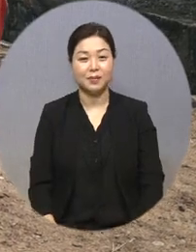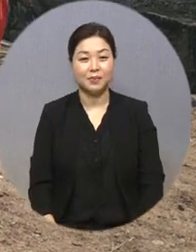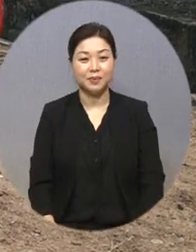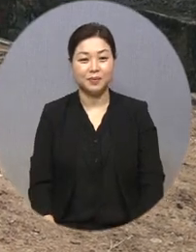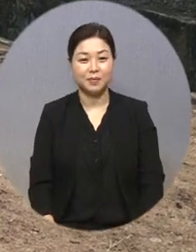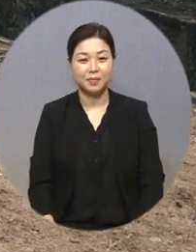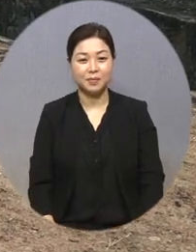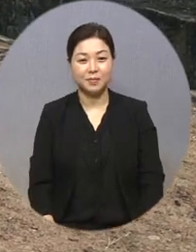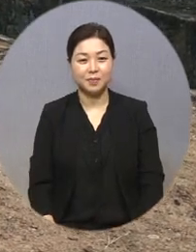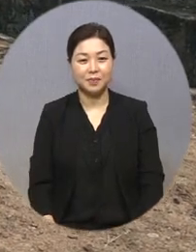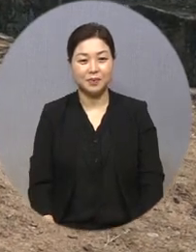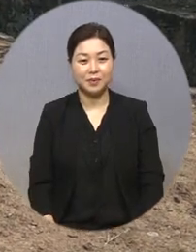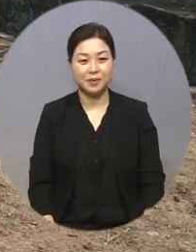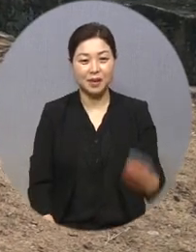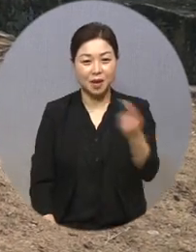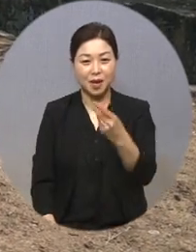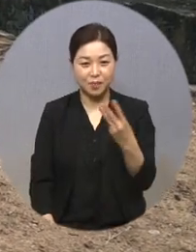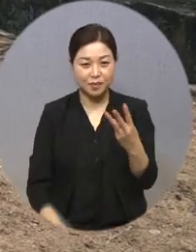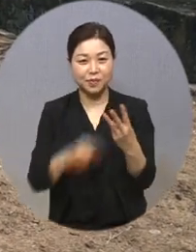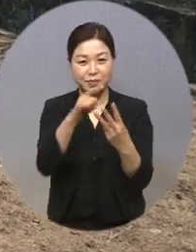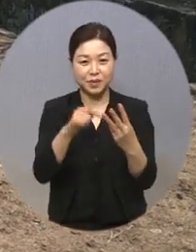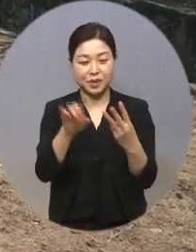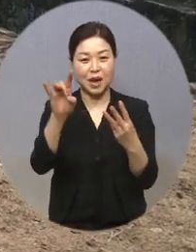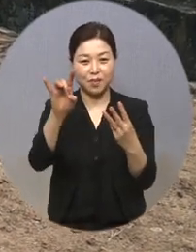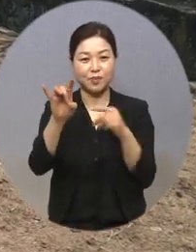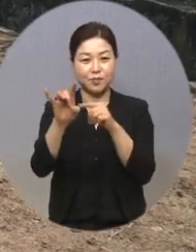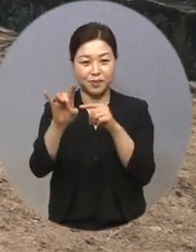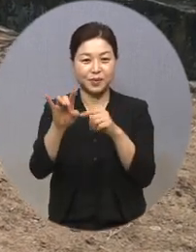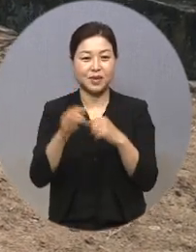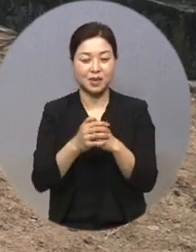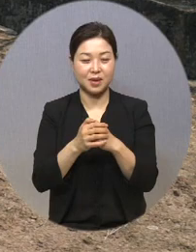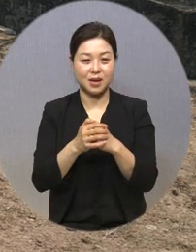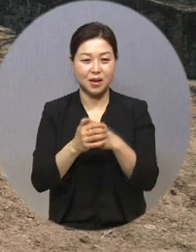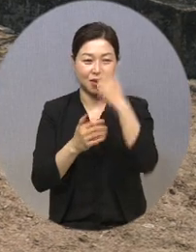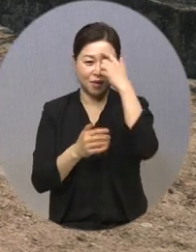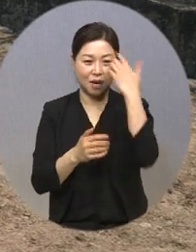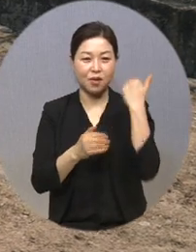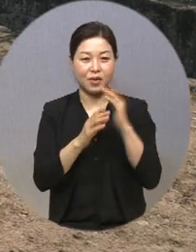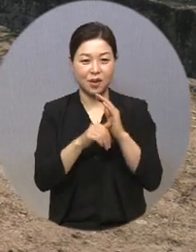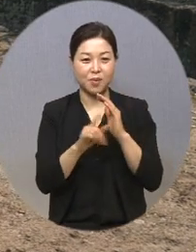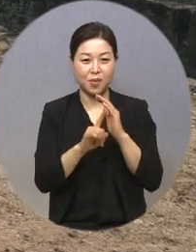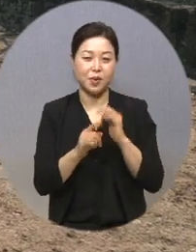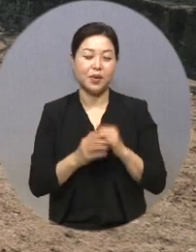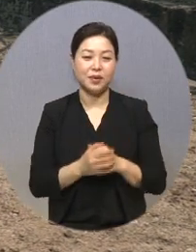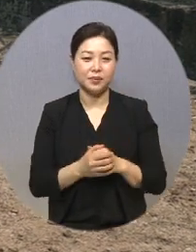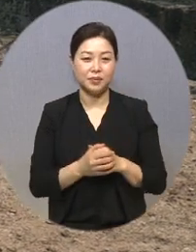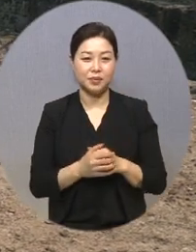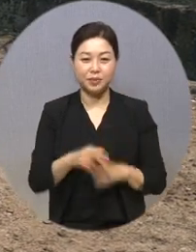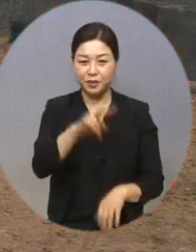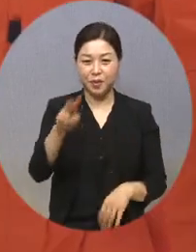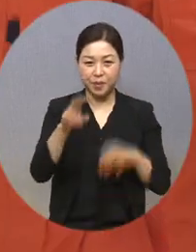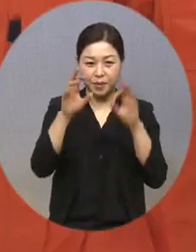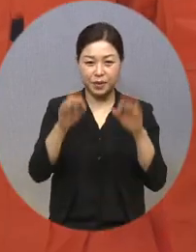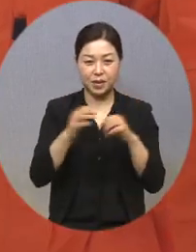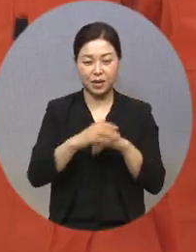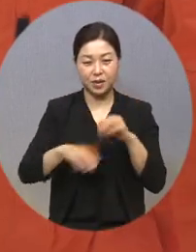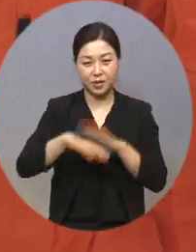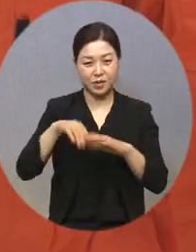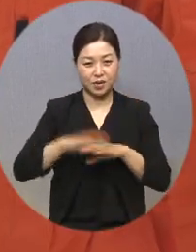생각나? 저 세 분 중 한 분이셨거든요. 세 분 한 분이어가지고 전생에. 전생에. 아 참 둘러보니까 참 뒷짐도 지게